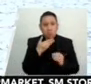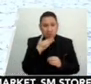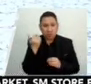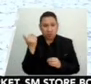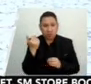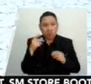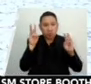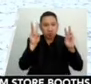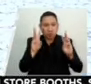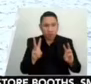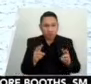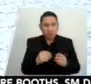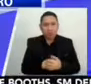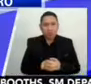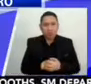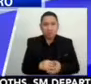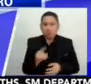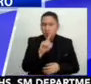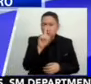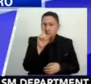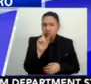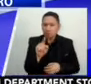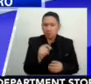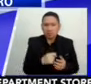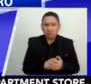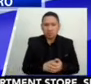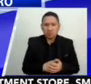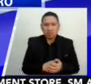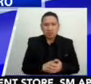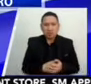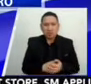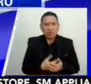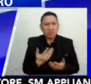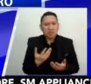gaano karaming magsasakang apektado ng